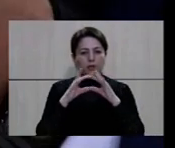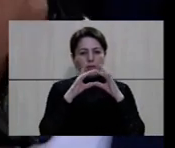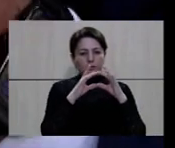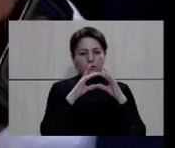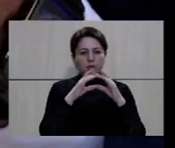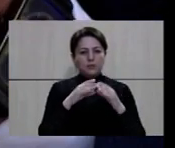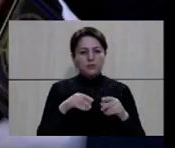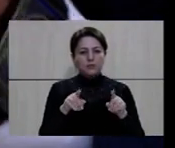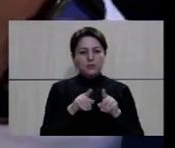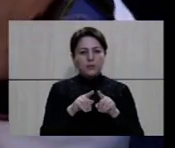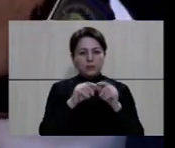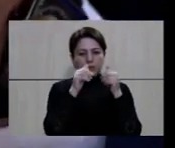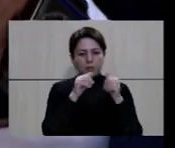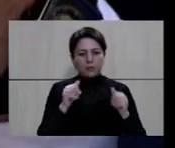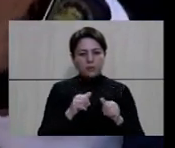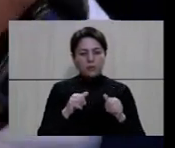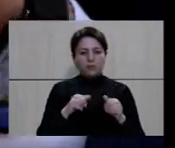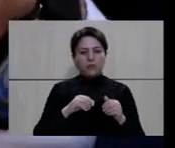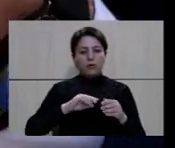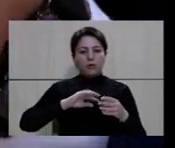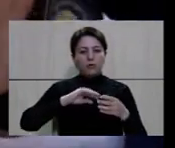bunu burab olamız.